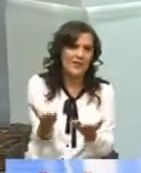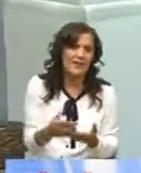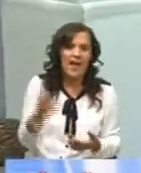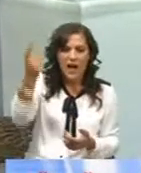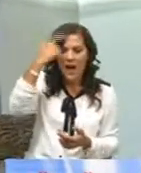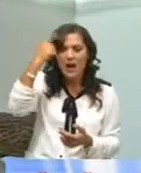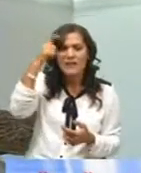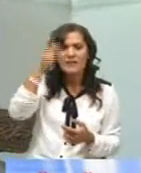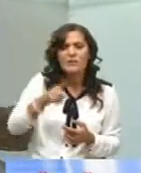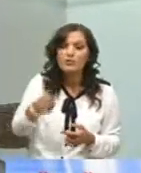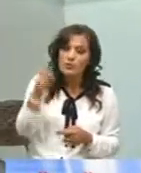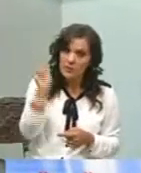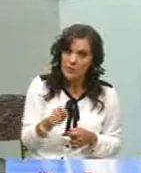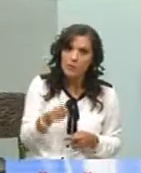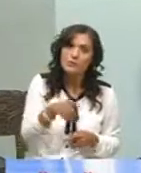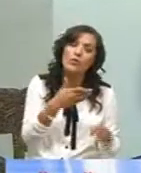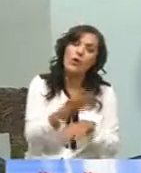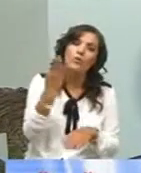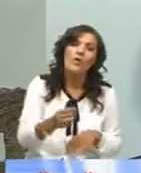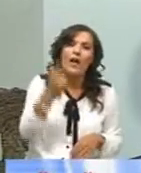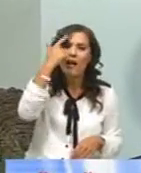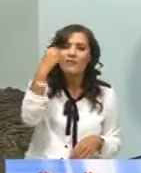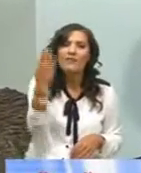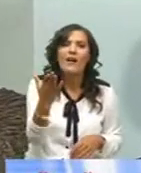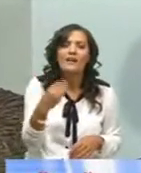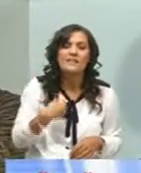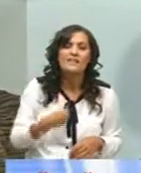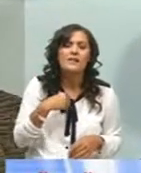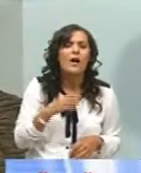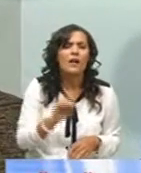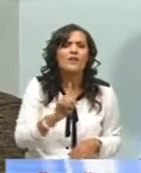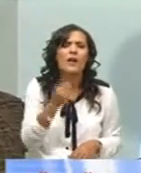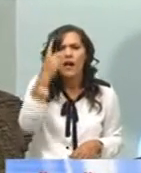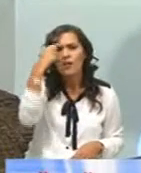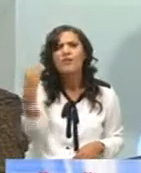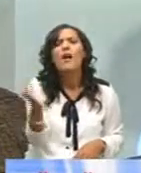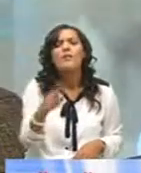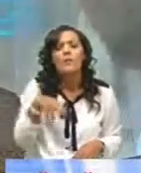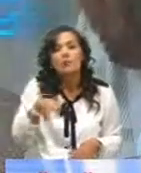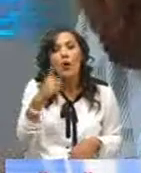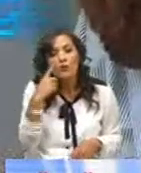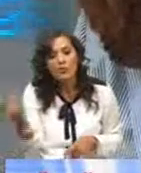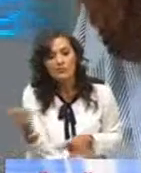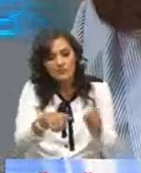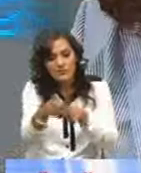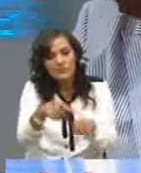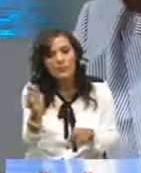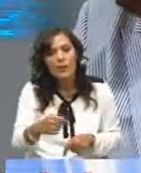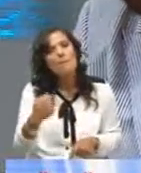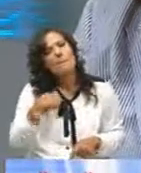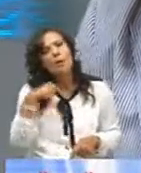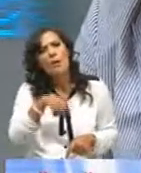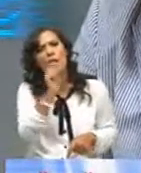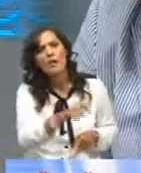bire Yani şunu yaparsam doğru olur akıl verdiğimiz istedim Hayır akıl vermeyin yol gösterin sadece